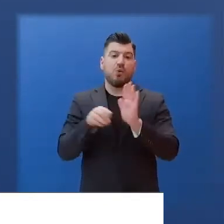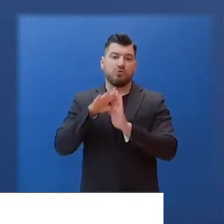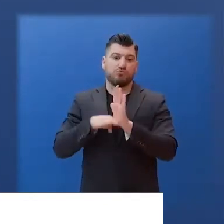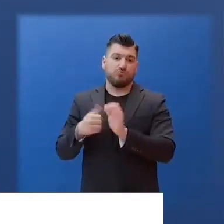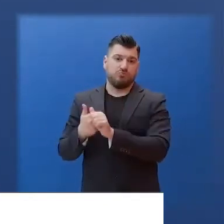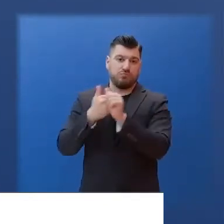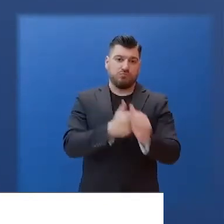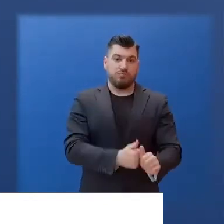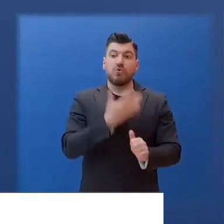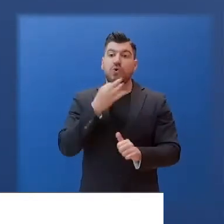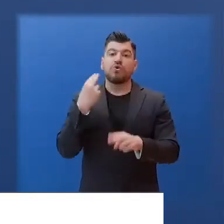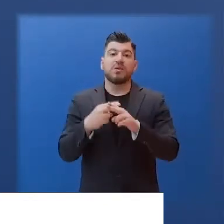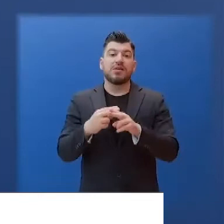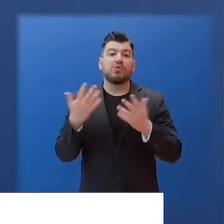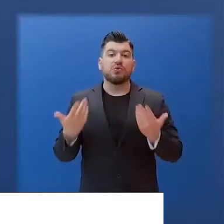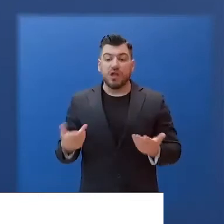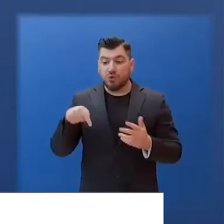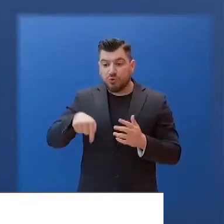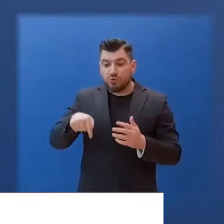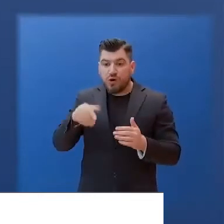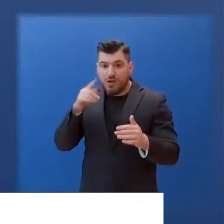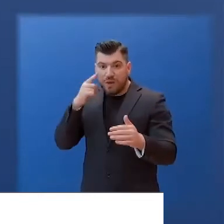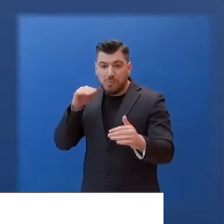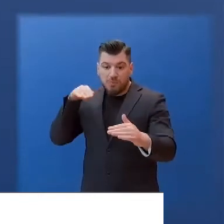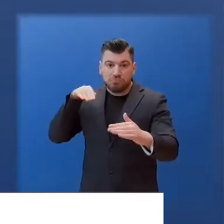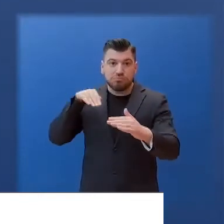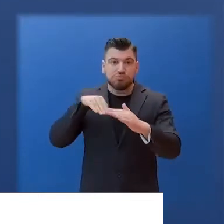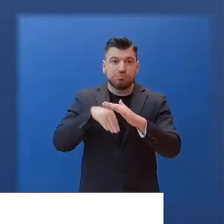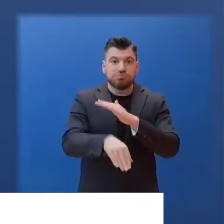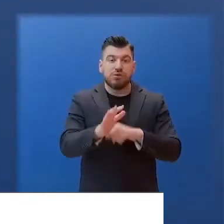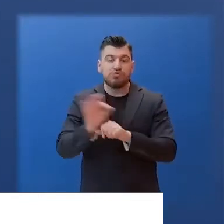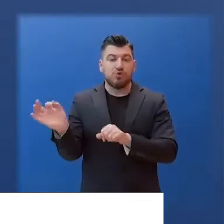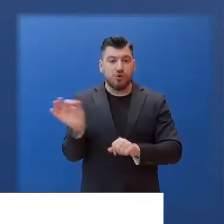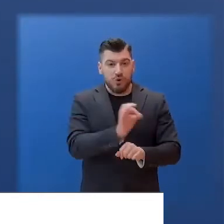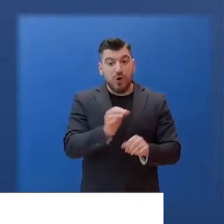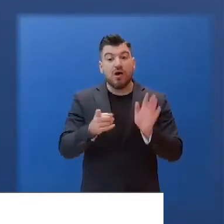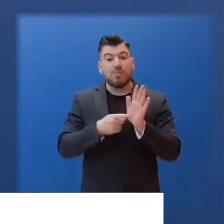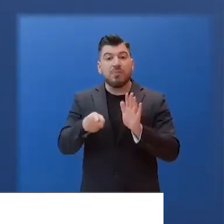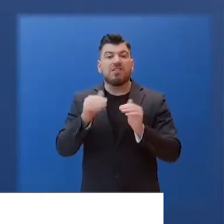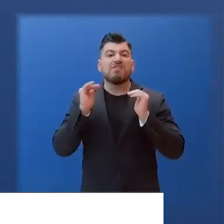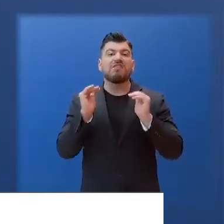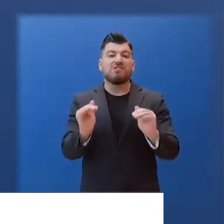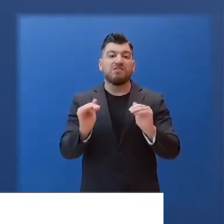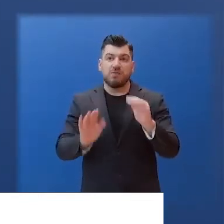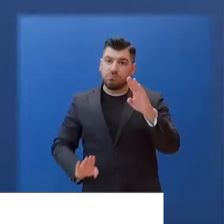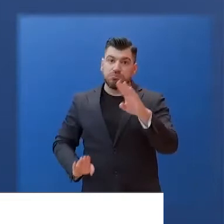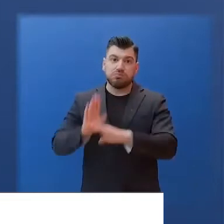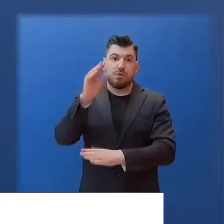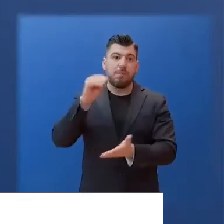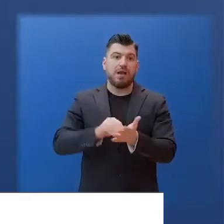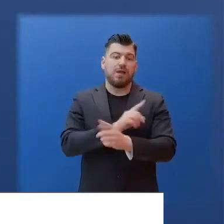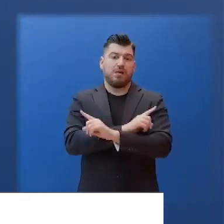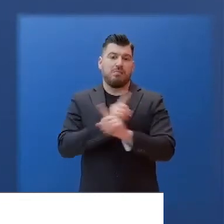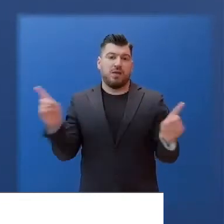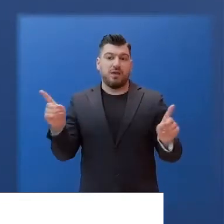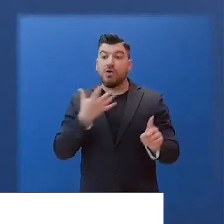πάρα πολύ σημαντικό αυτή η θετική πορεία η οποία έχει διαμορφωθεί τις τελευταίες εβδομάδες να συνεχιστεί απρόσκοπτα και καθώς θα φτάνουμε